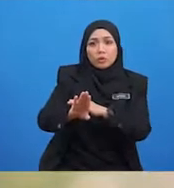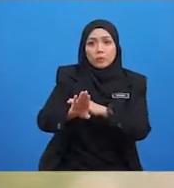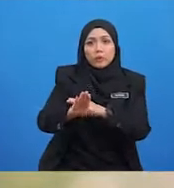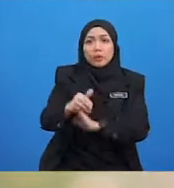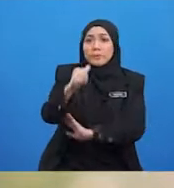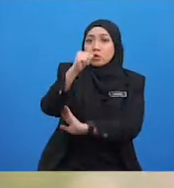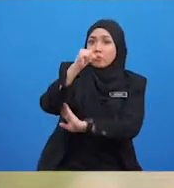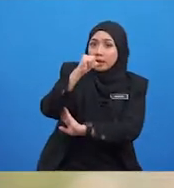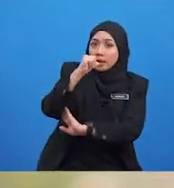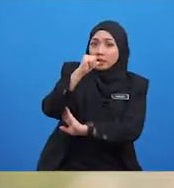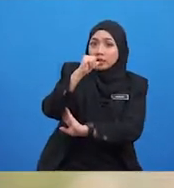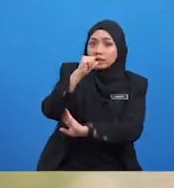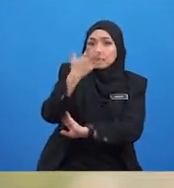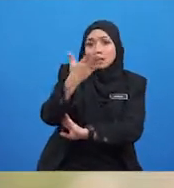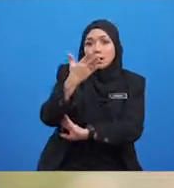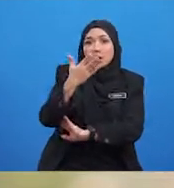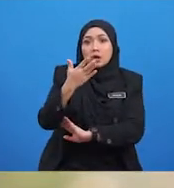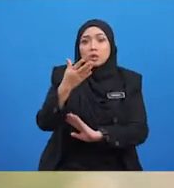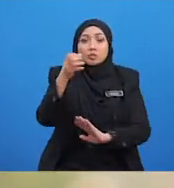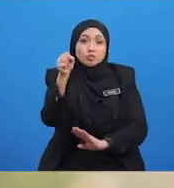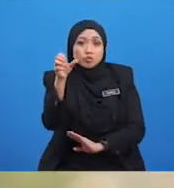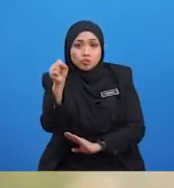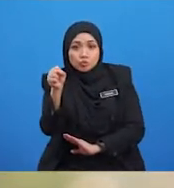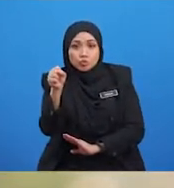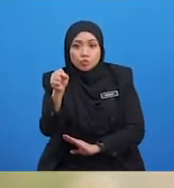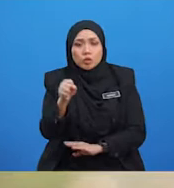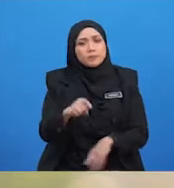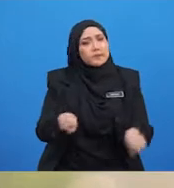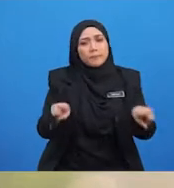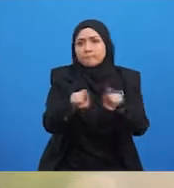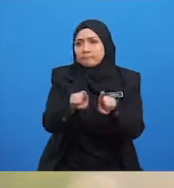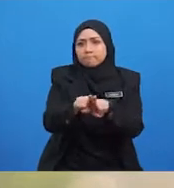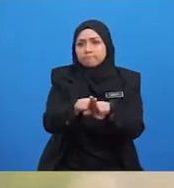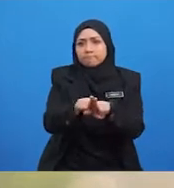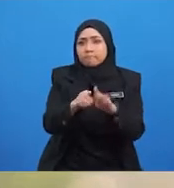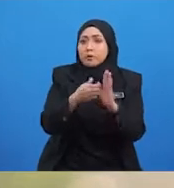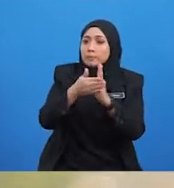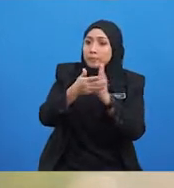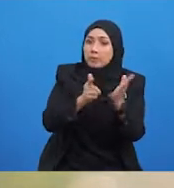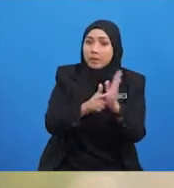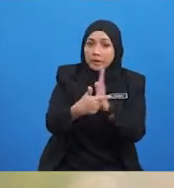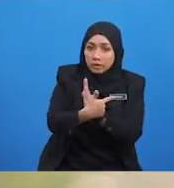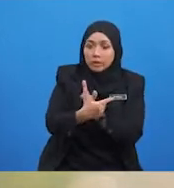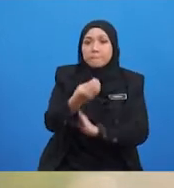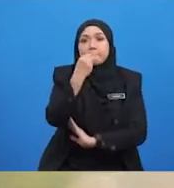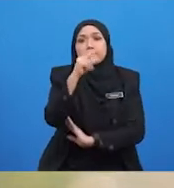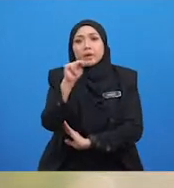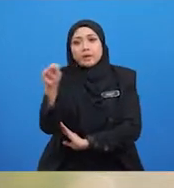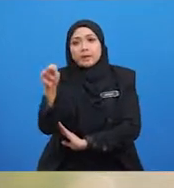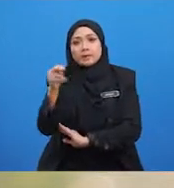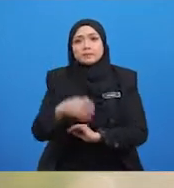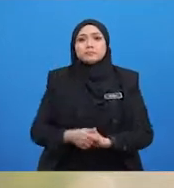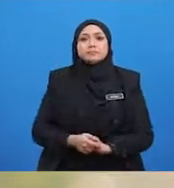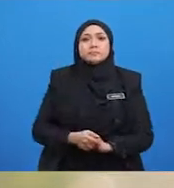susu dan juga melalui makanan. Proses metabolisme yang melibatkan